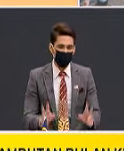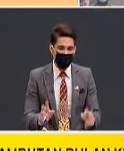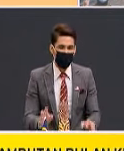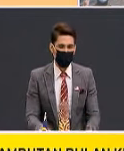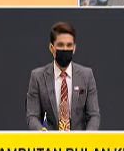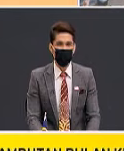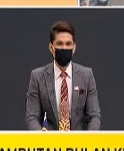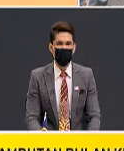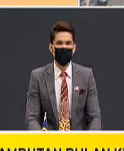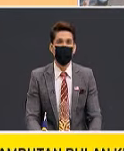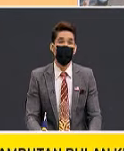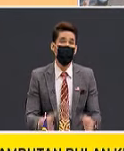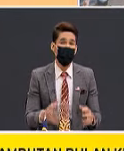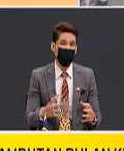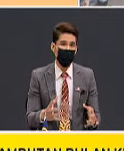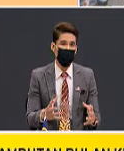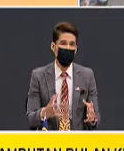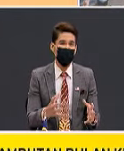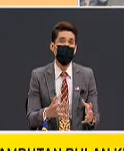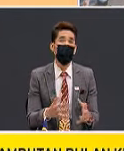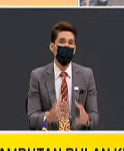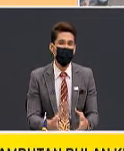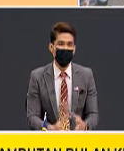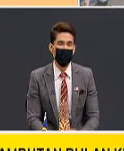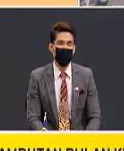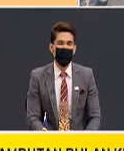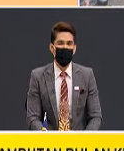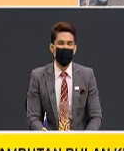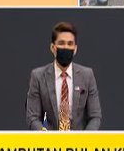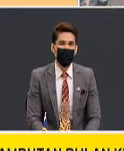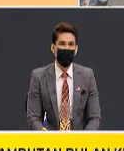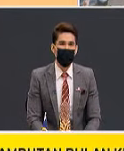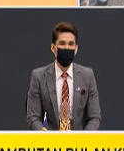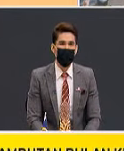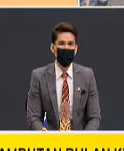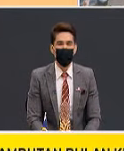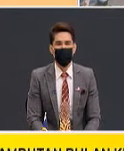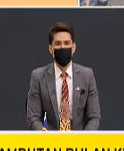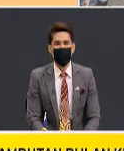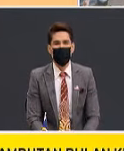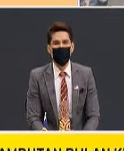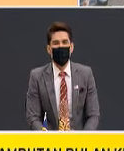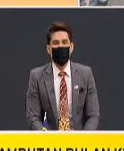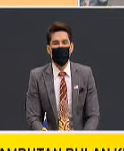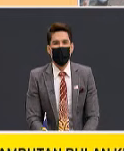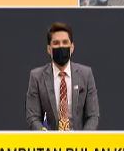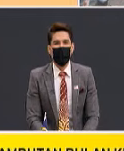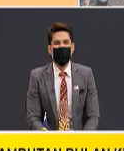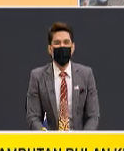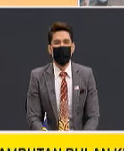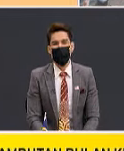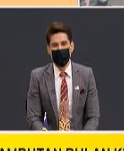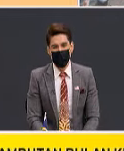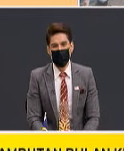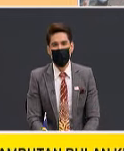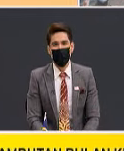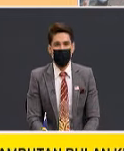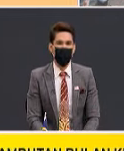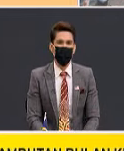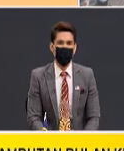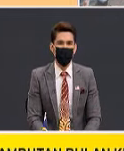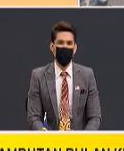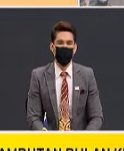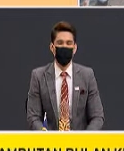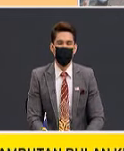segi temanya itu sendiri. Tahun ini bagaimana, apakah keunikan yang akan dibawakan ketika sambutan hari kemerdekaan